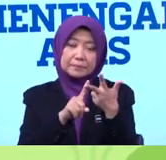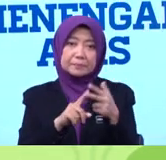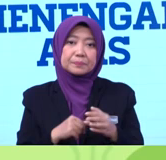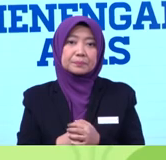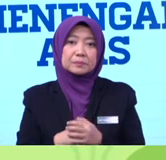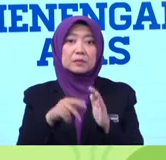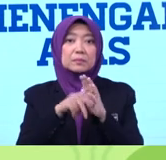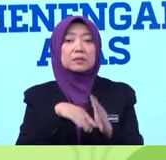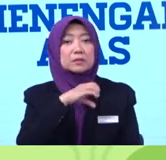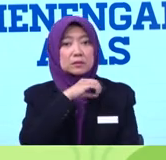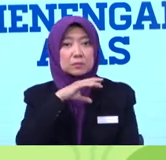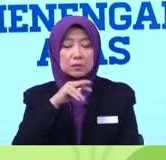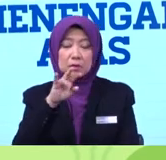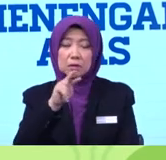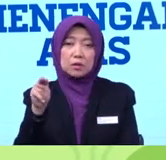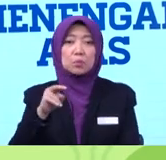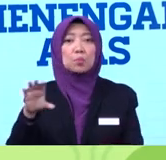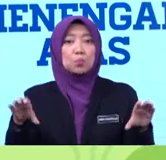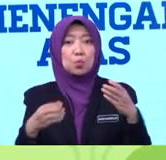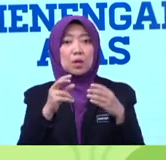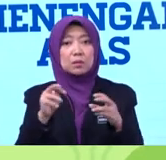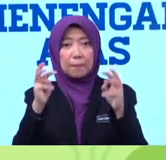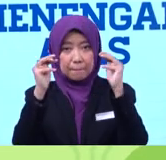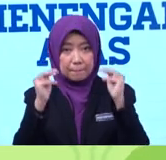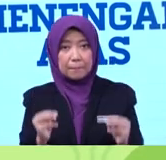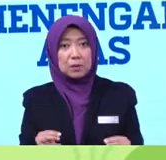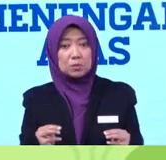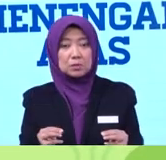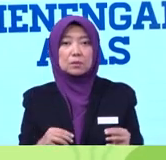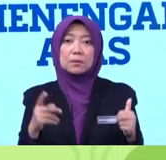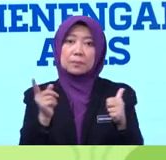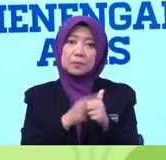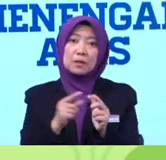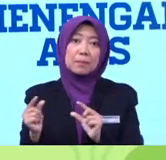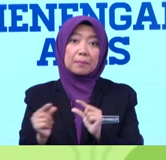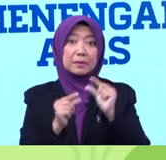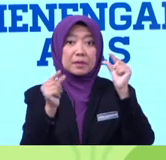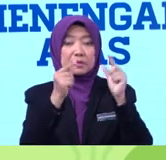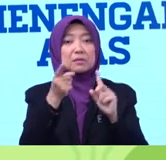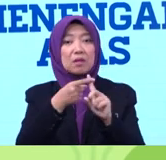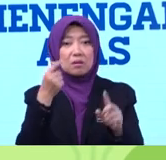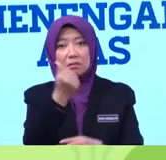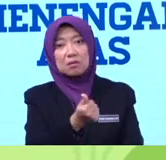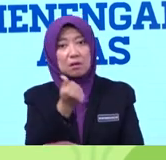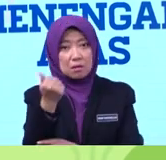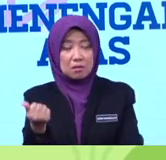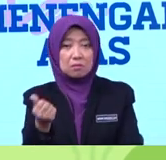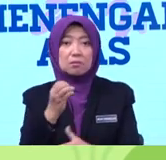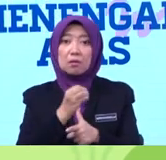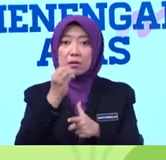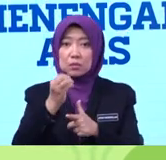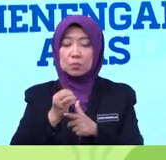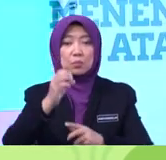pencemaran udara buatan manusia yang pertama gas ezos daripada alat atau kendaraan